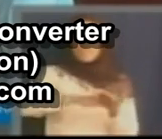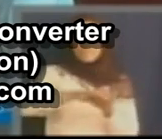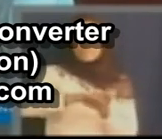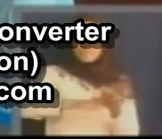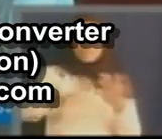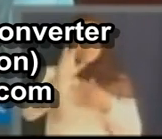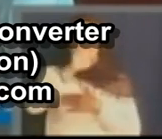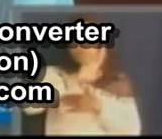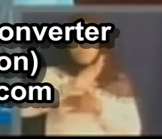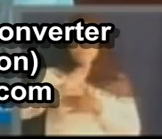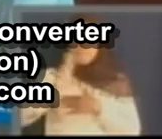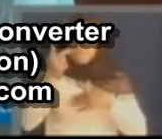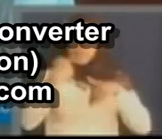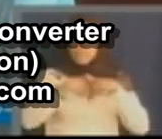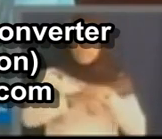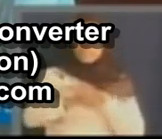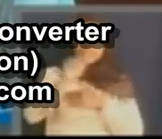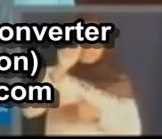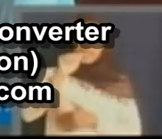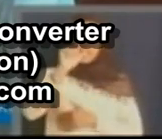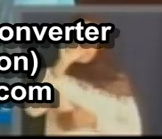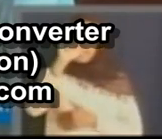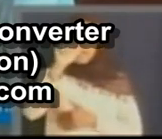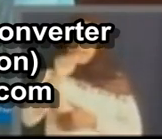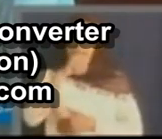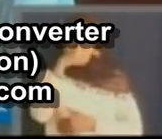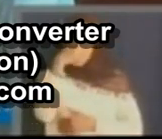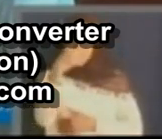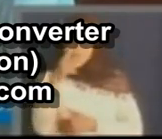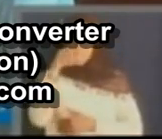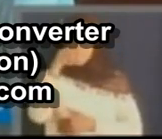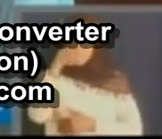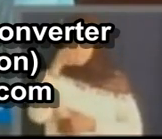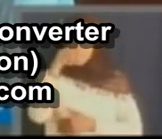2.2b unaohusu mamlaka ya kamati ya uongozi.